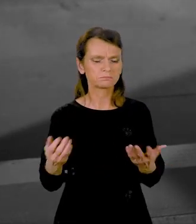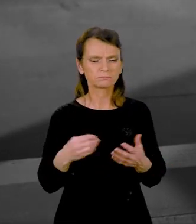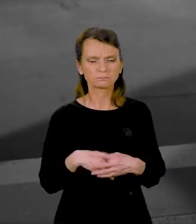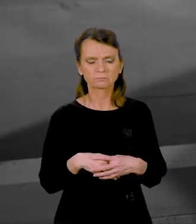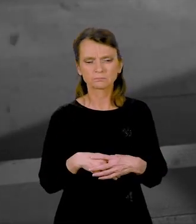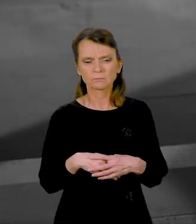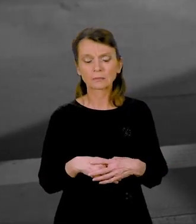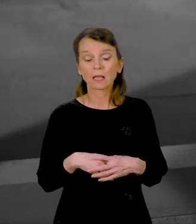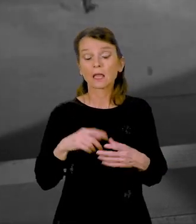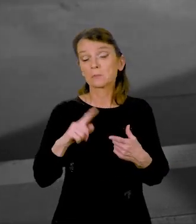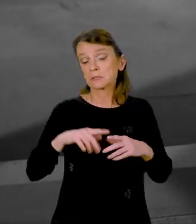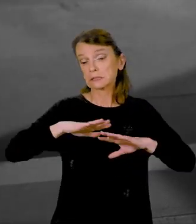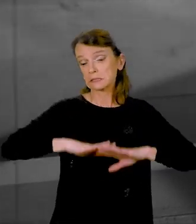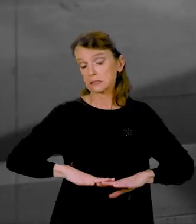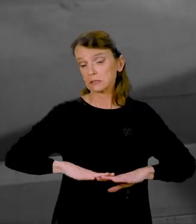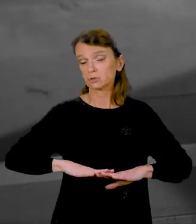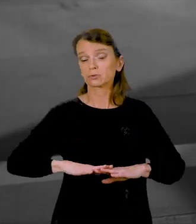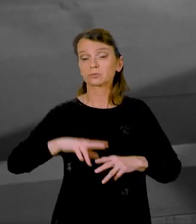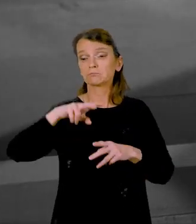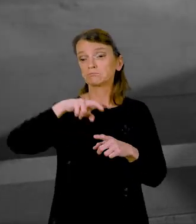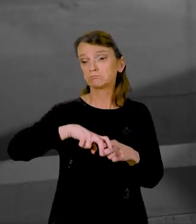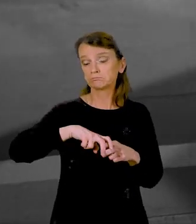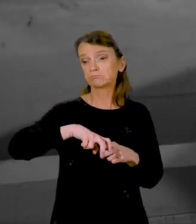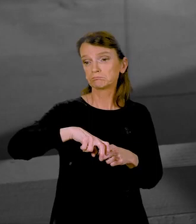In tako sediš in čakaš.